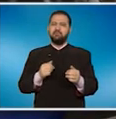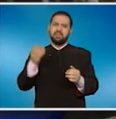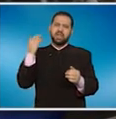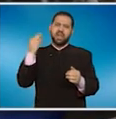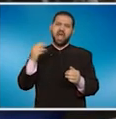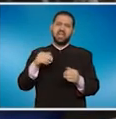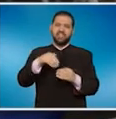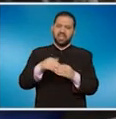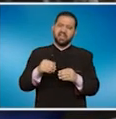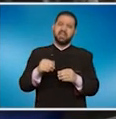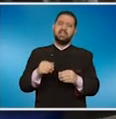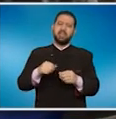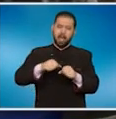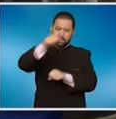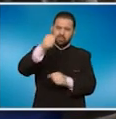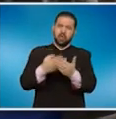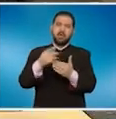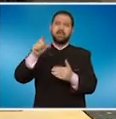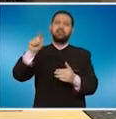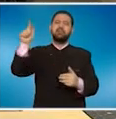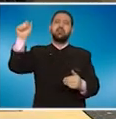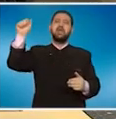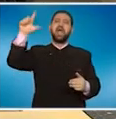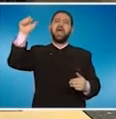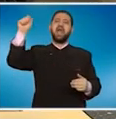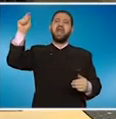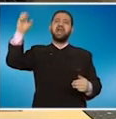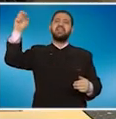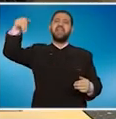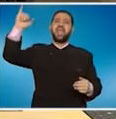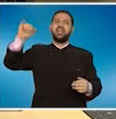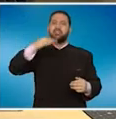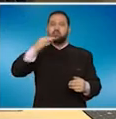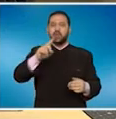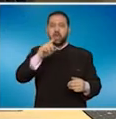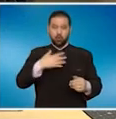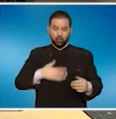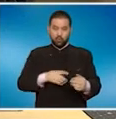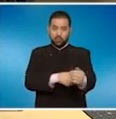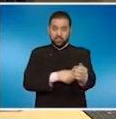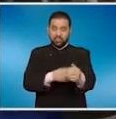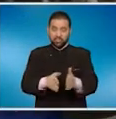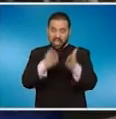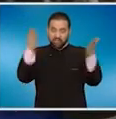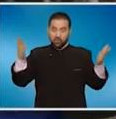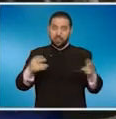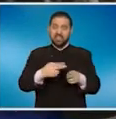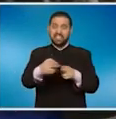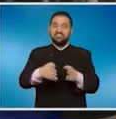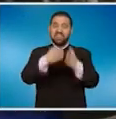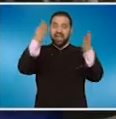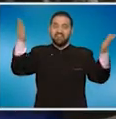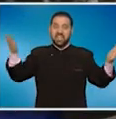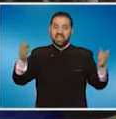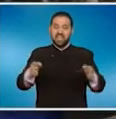Bună oară în Galateni, capitolul 1, Sfântul Apostol Pavel spune că el nu trup și sânge au descoperit Evanghelia, ci că a privit-o prin